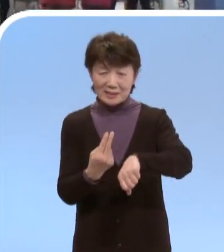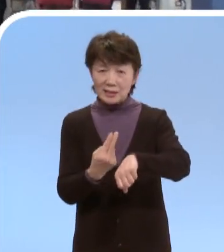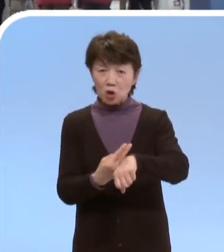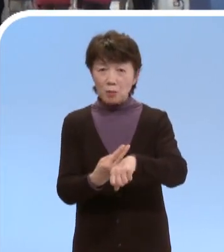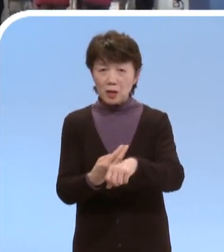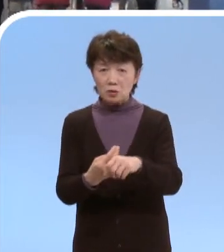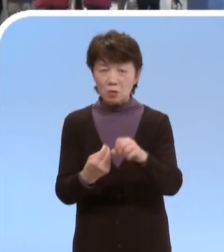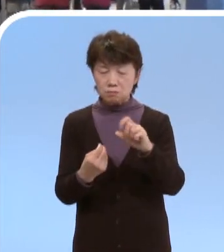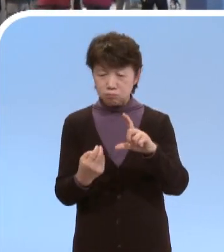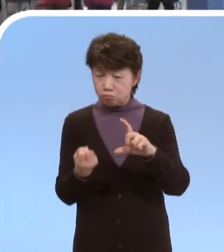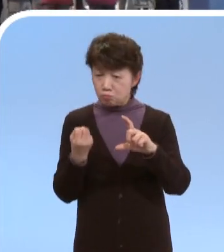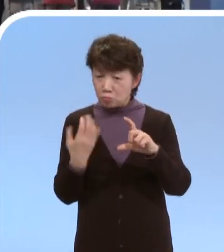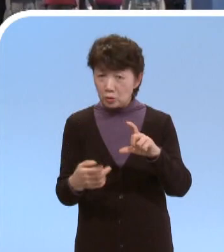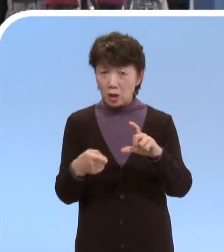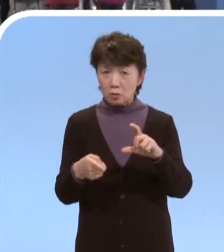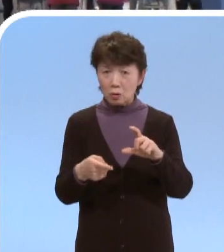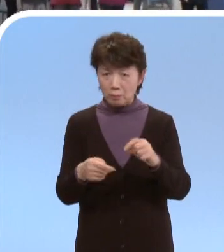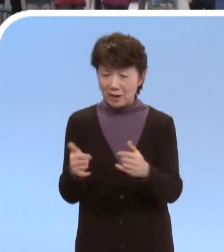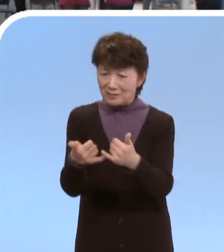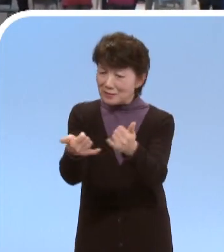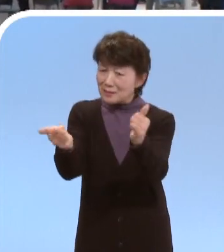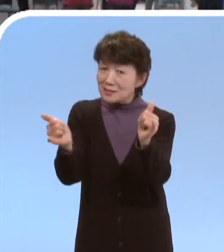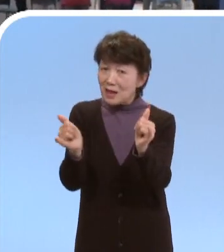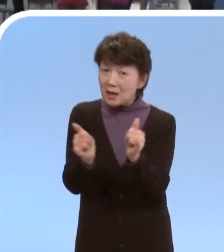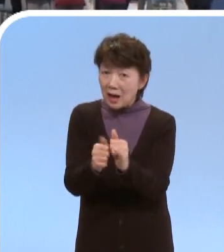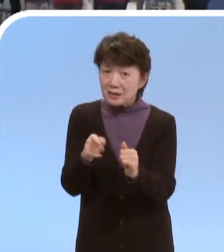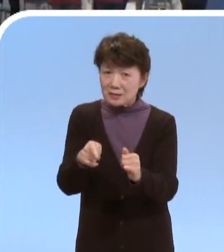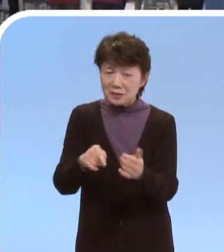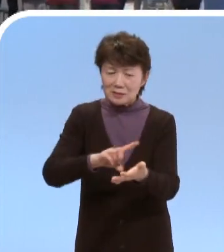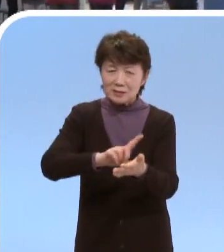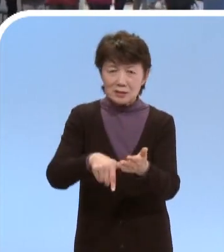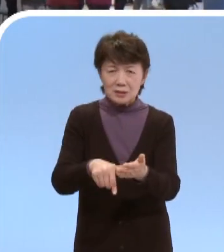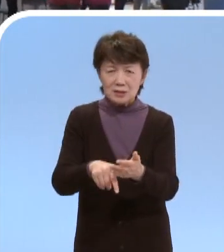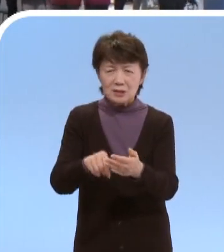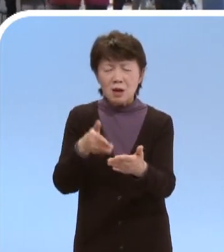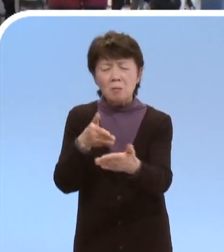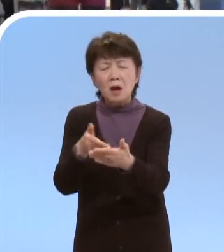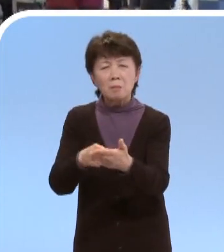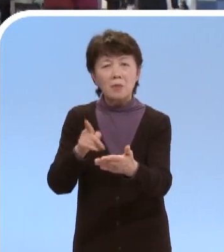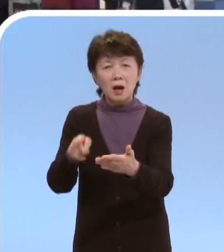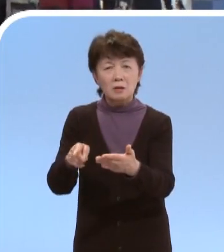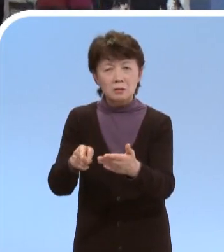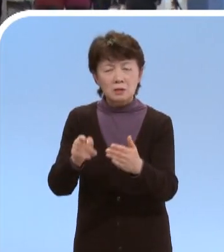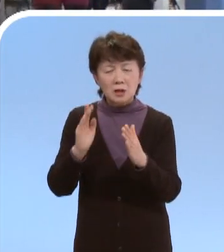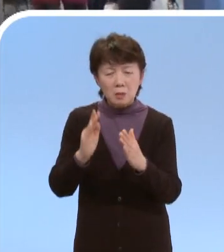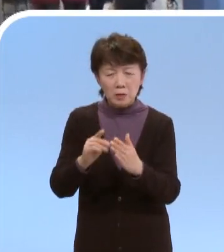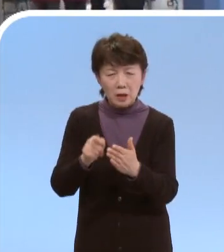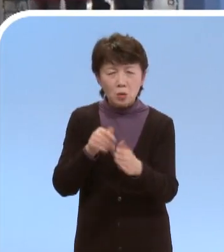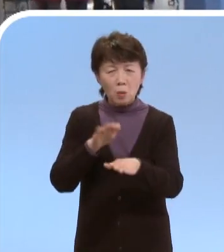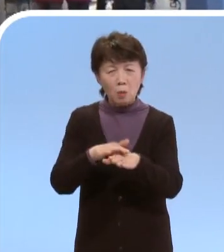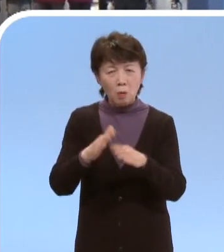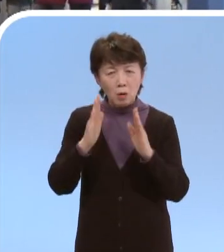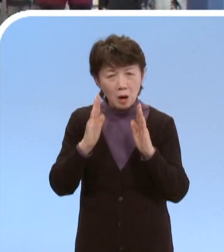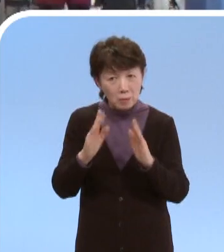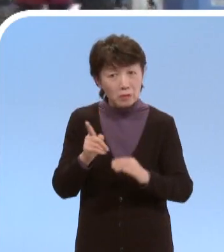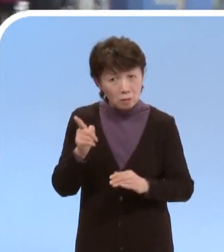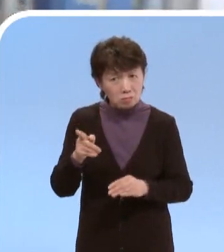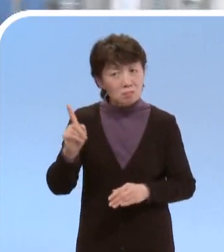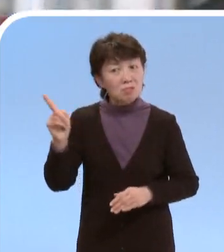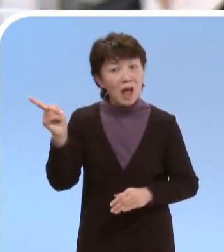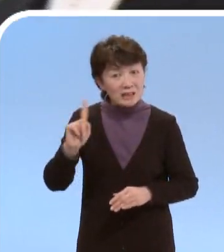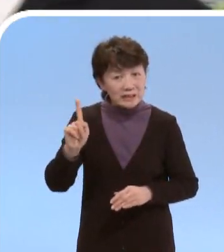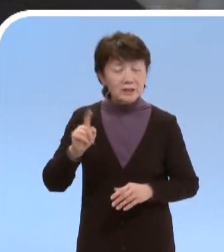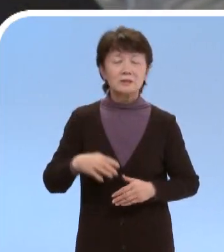として社会や地域、この課題にですね取り組んでいらっしゃるということを聞いたんですけども、どんなことなんですか？